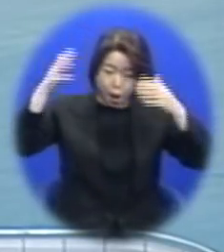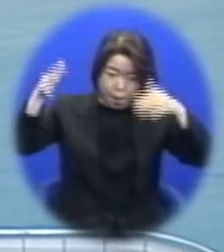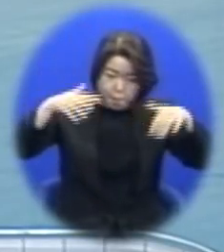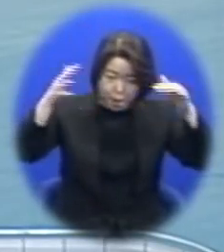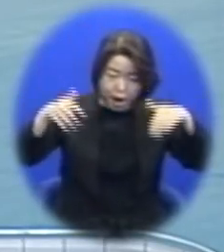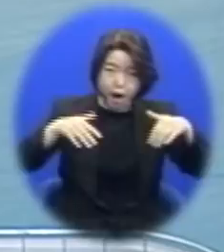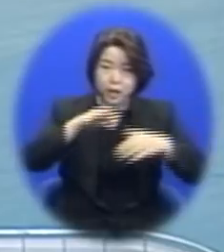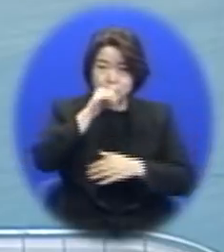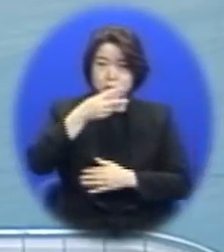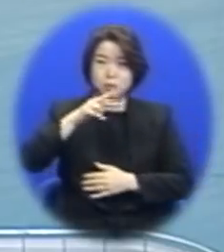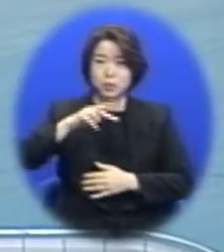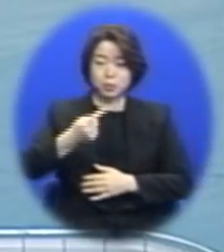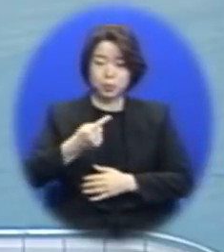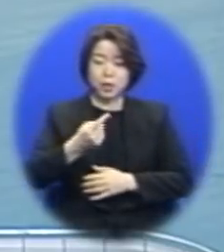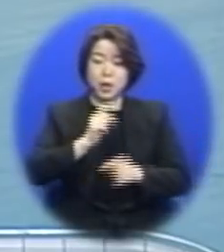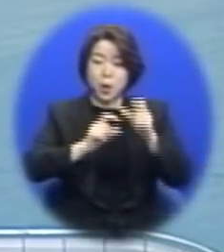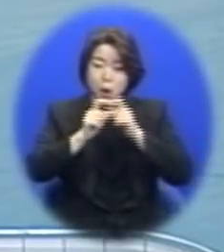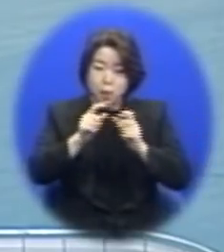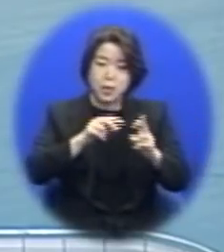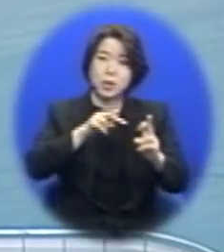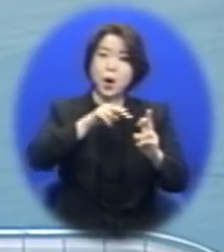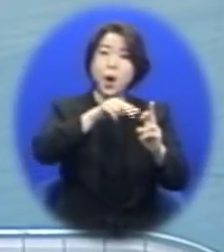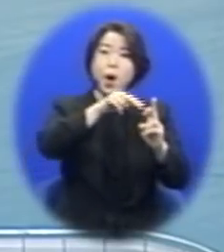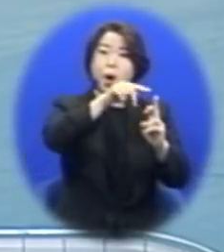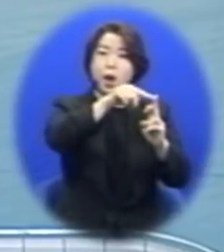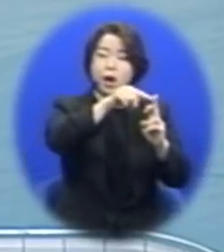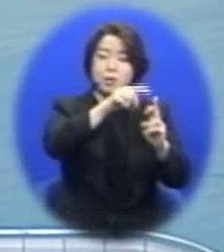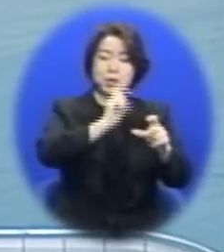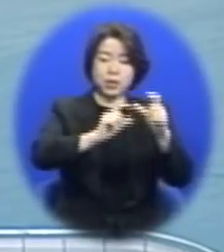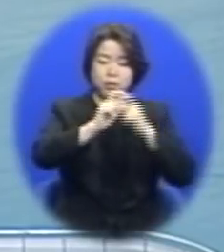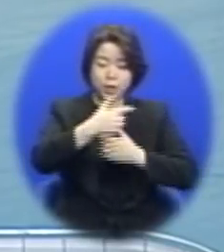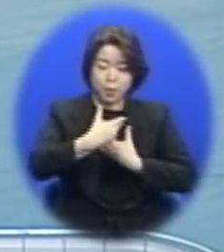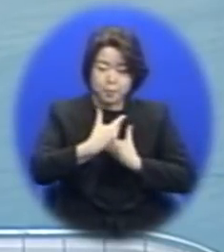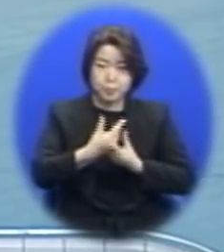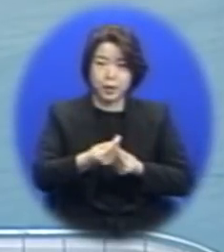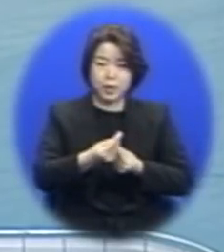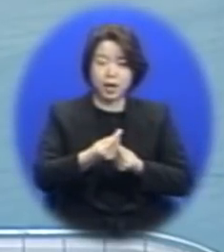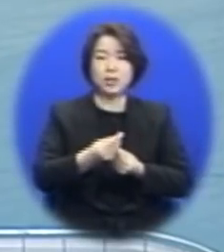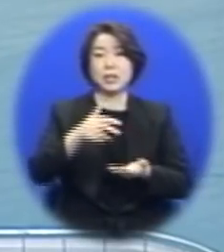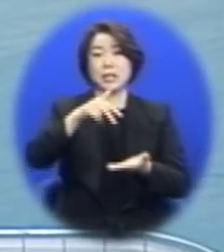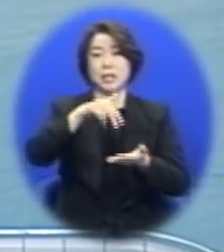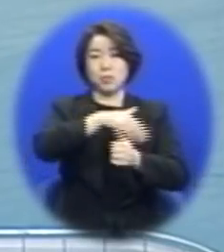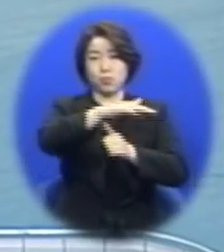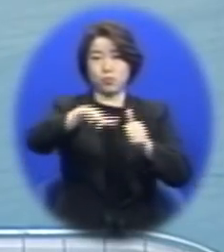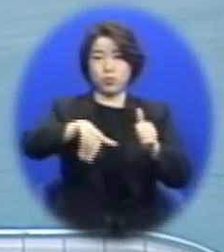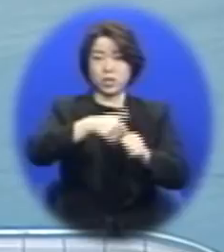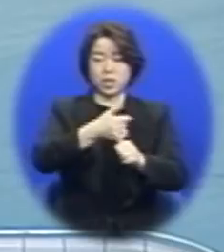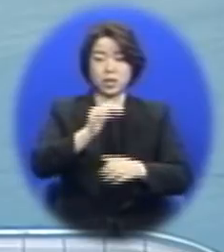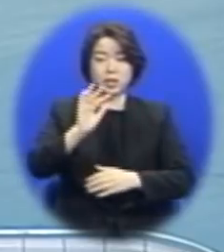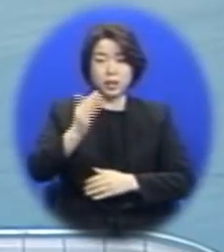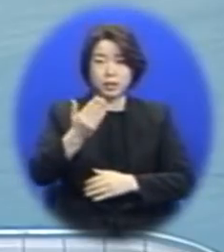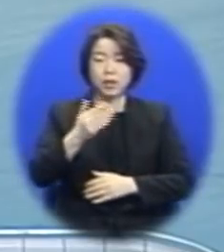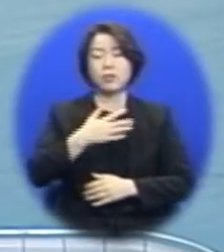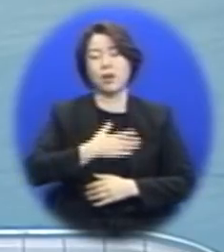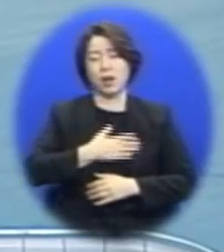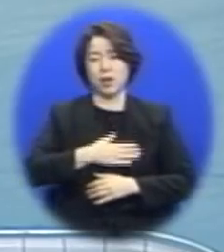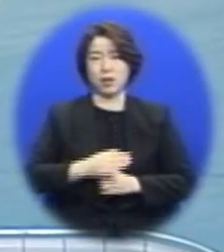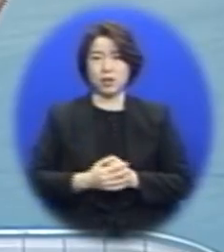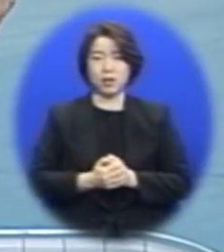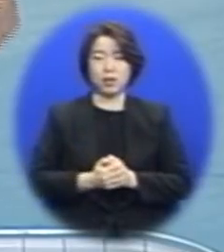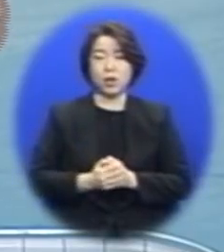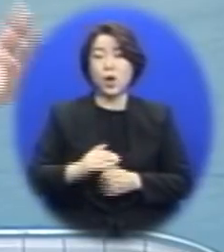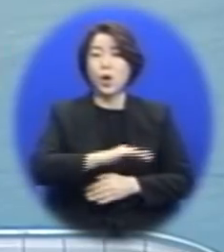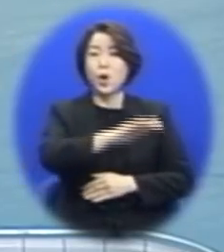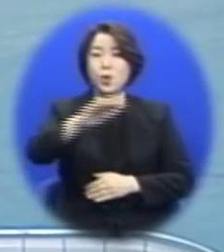올라가면 그러면 너무나 놀라운 그런 편안한 그런 형편이 전개된다는 거예요. 여러분,